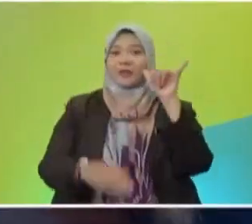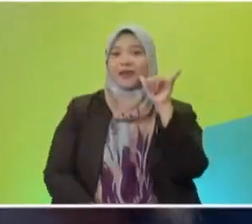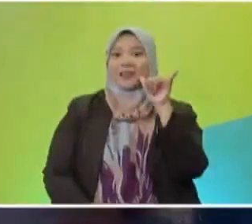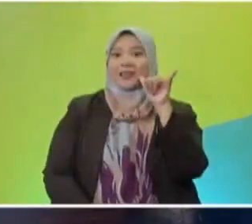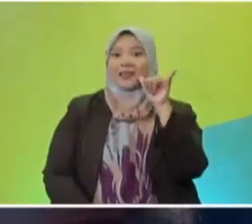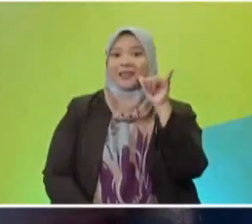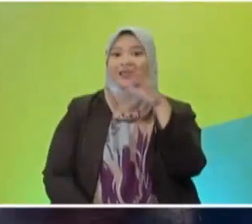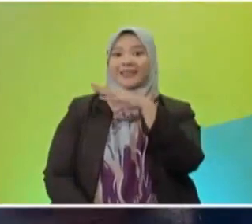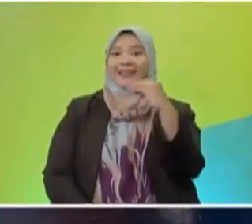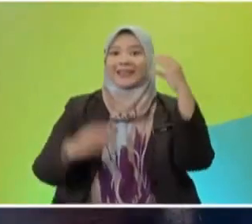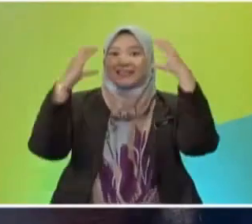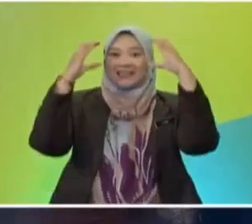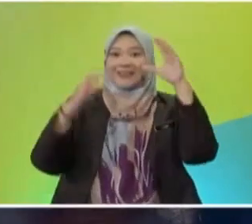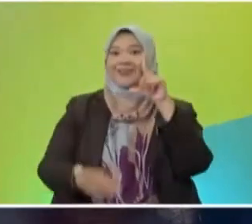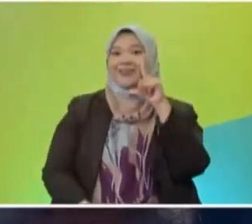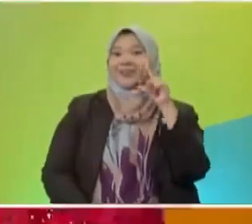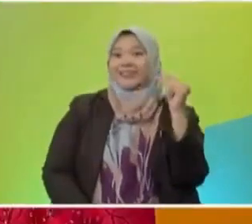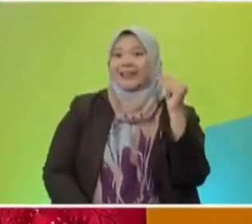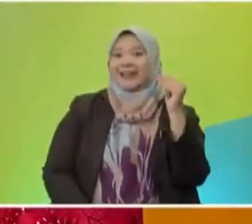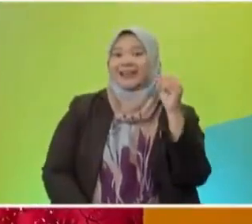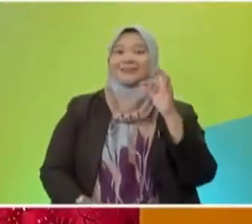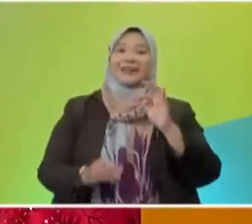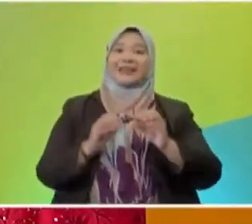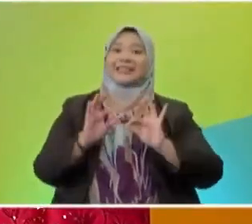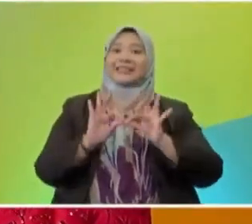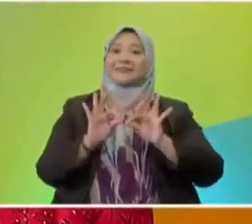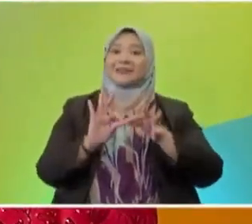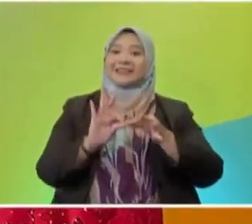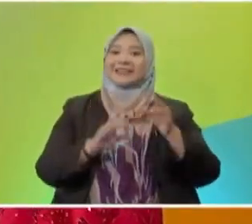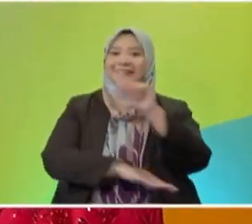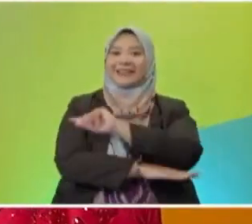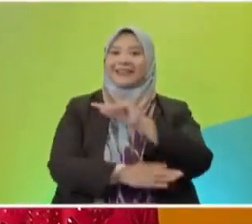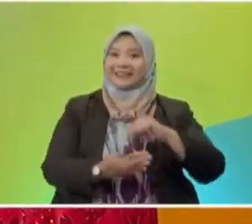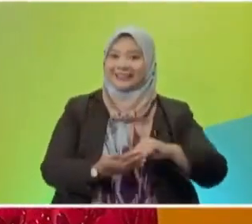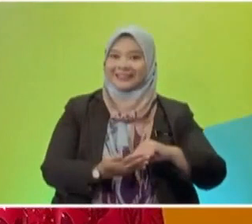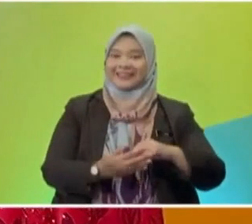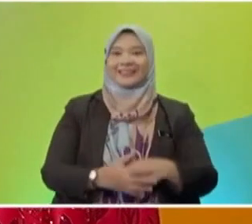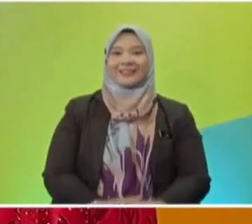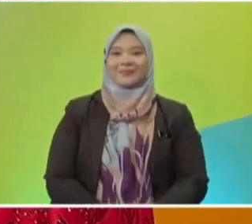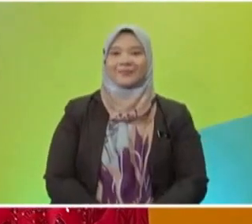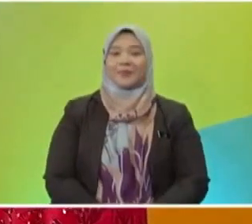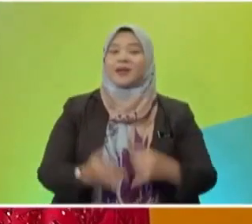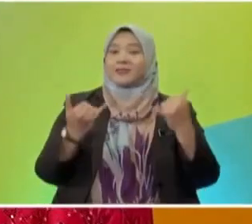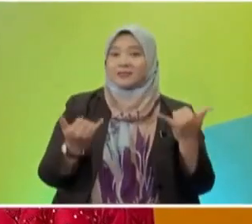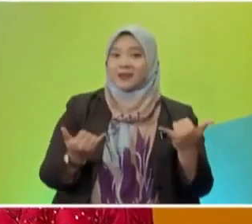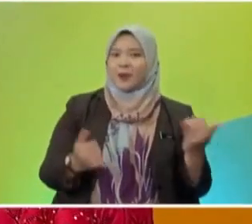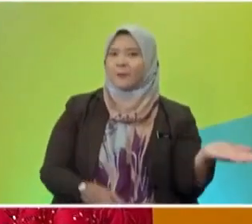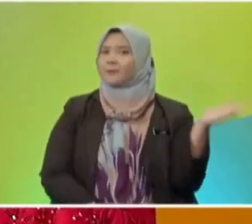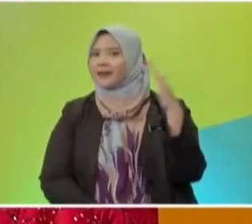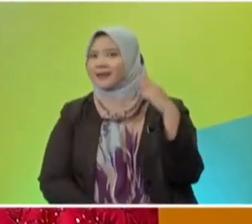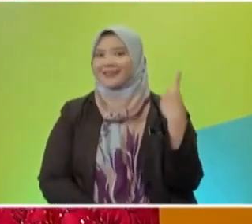Cikgu. Baiklah, Fizi, Cikgu Lina dan murid-murid. Aha. Mari kita berpantun